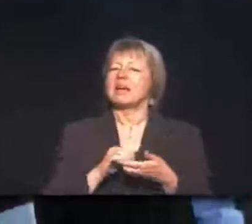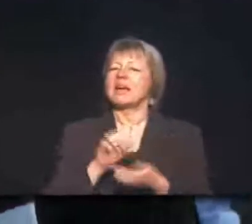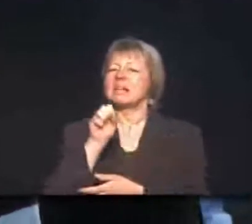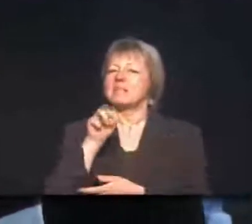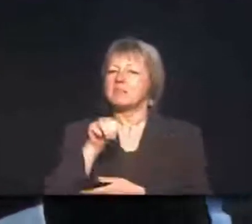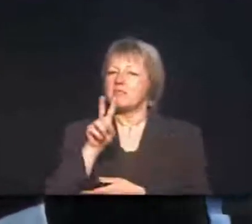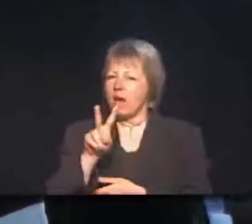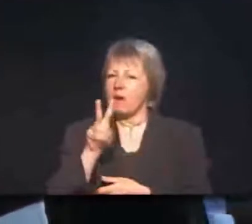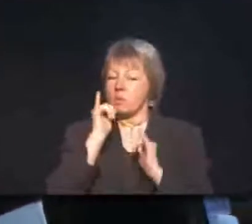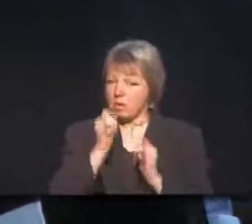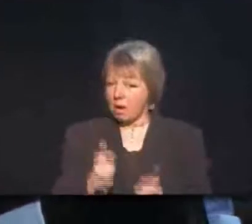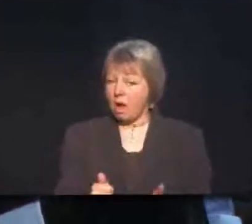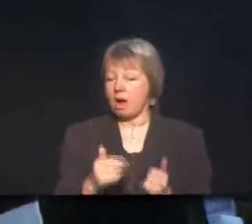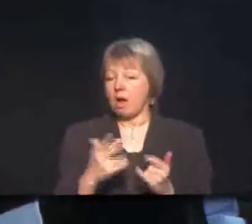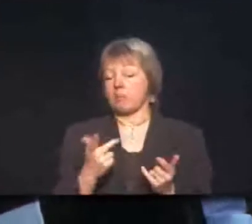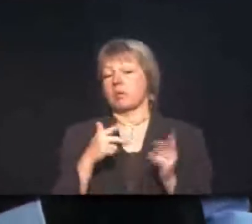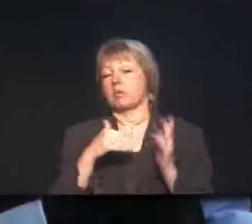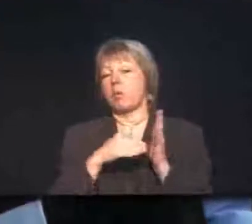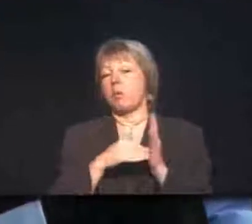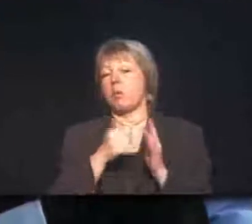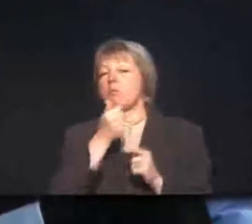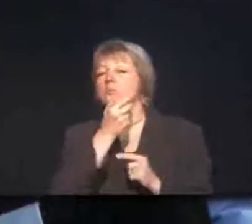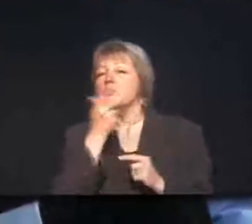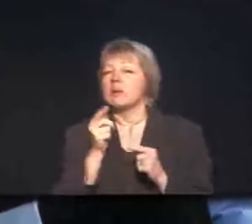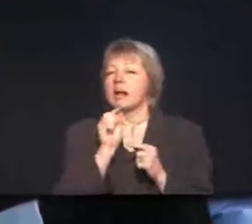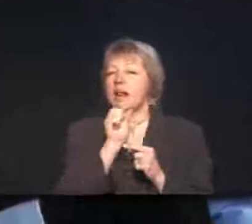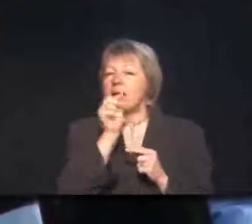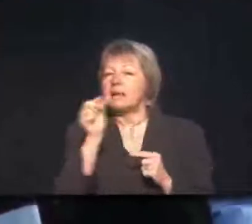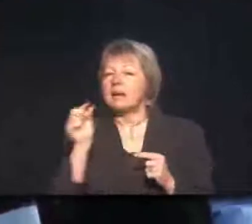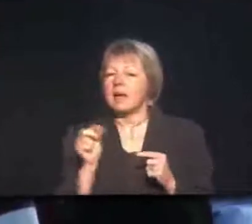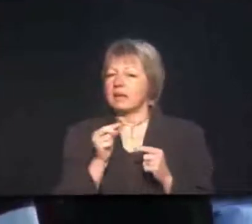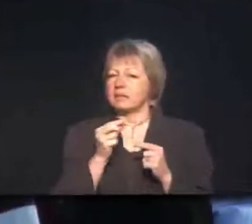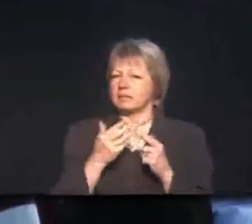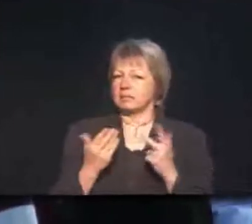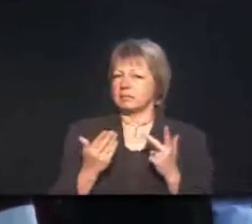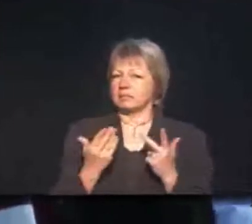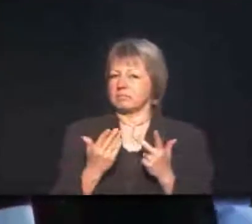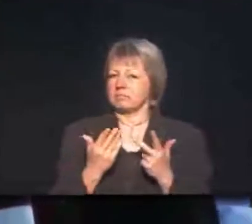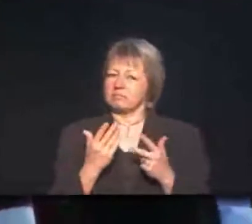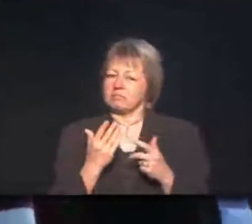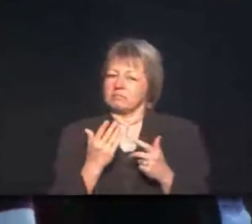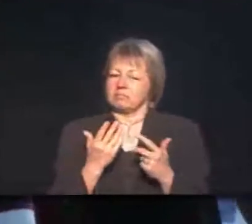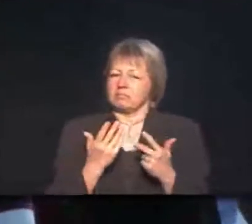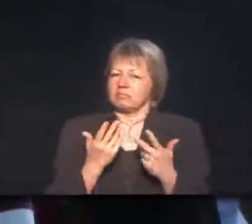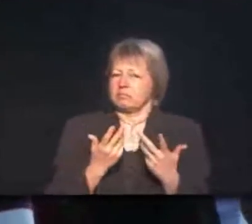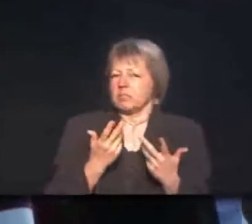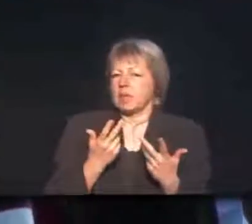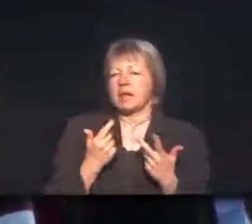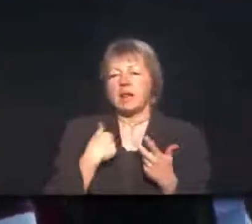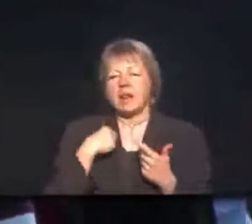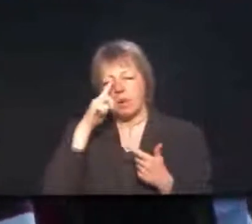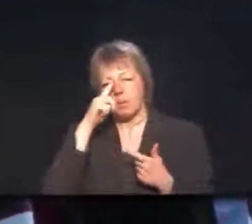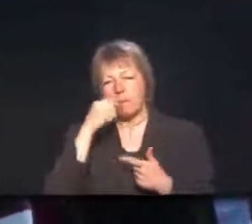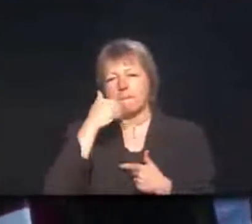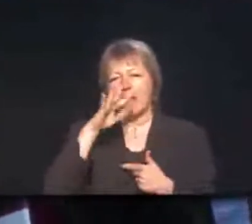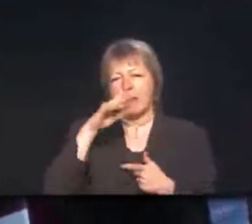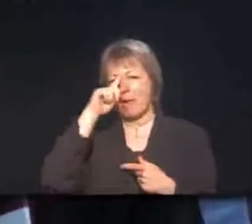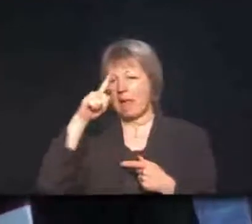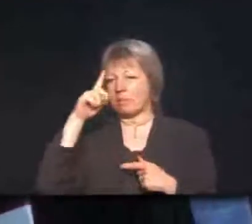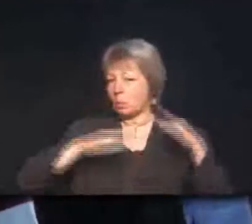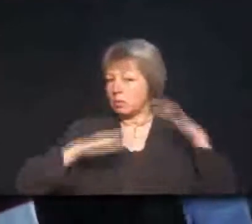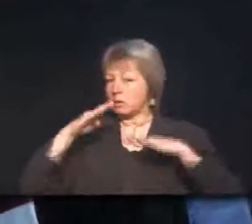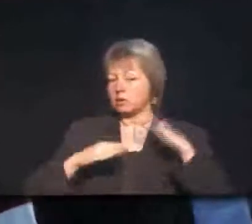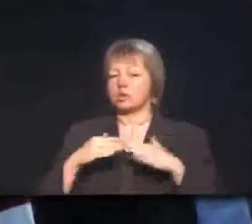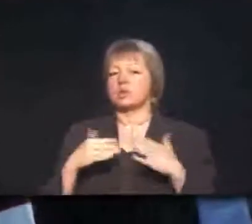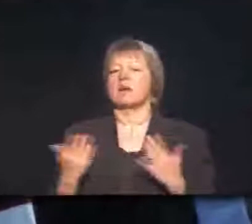es sind bloß noch ein paar Kleinigkeiten wo wir uns noch nicht einigen können ich glaube was am meisten polarisiert das sind die Delegationen